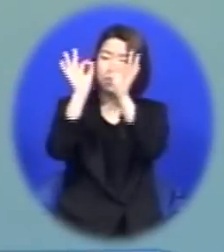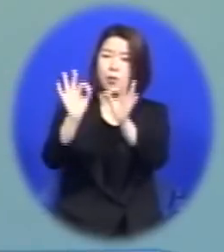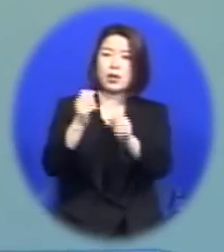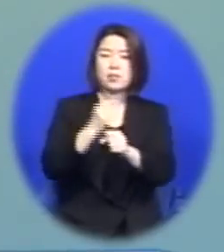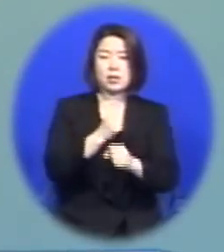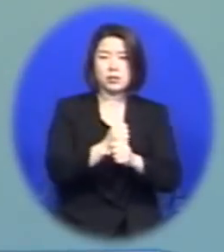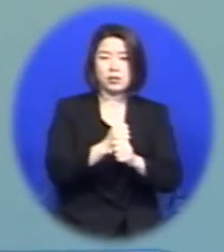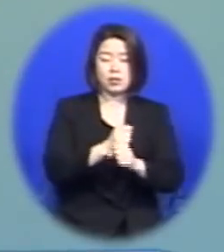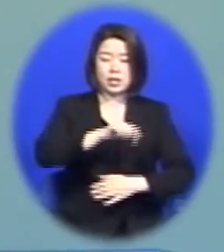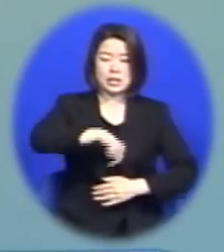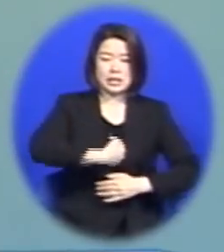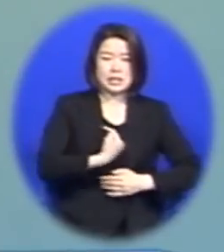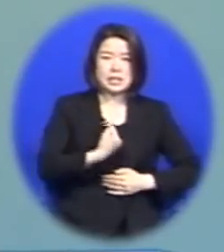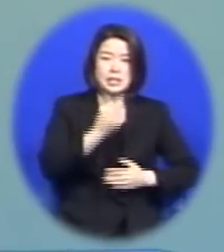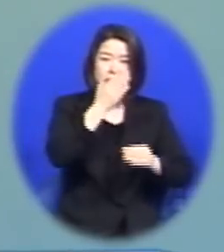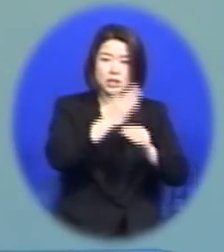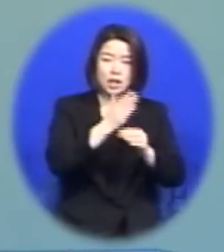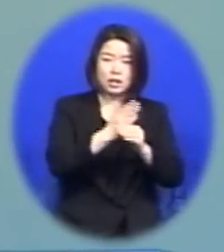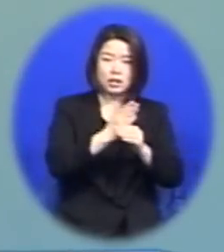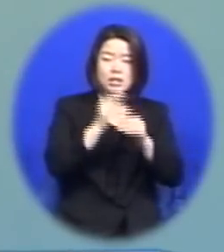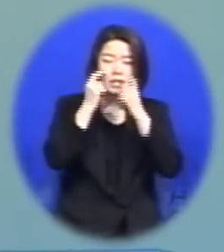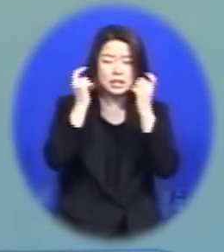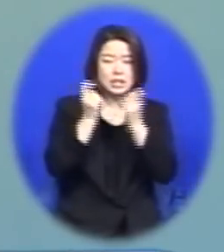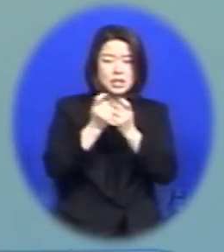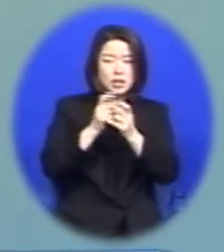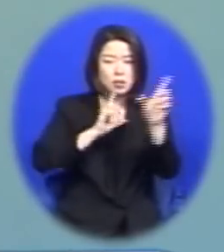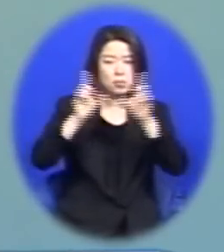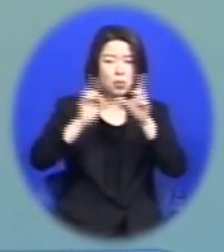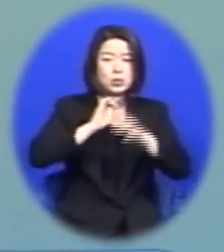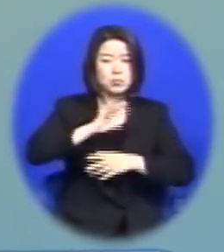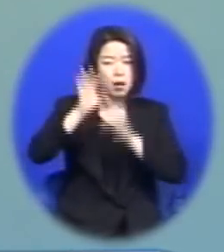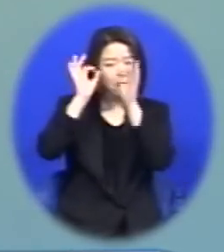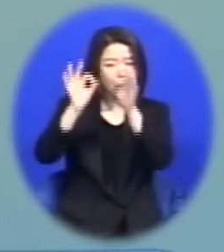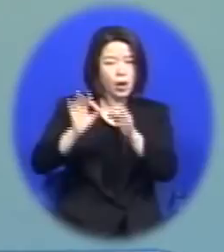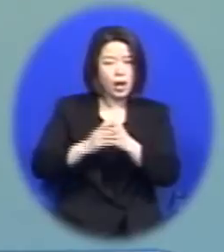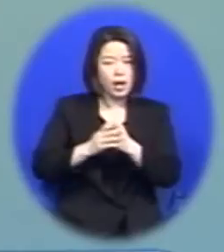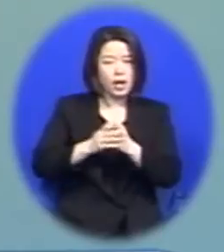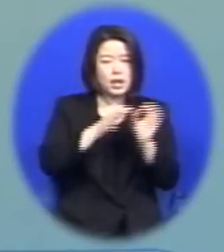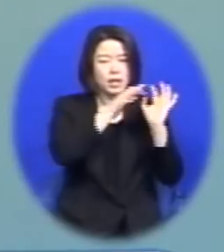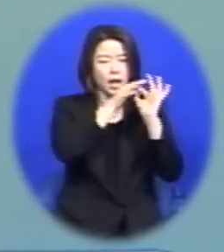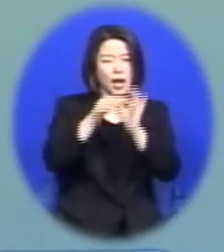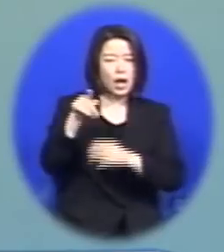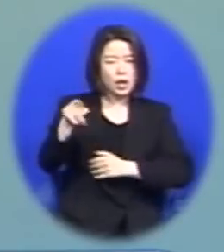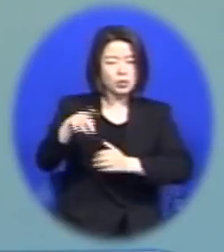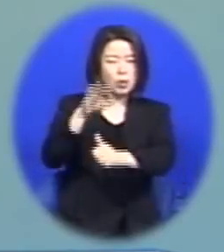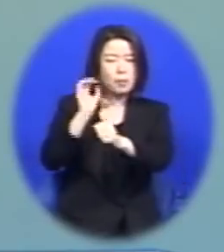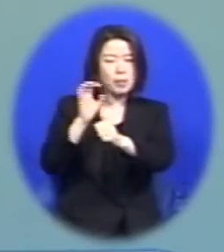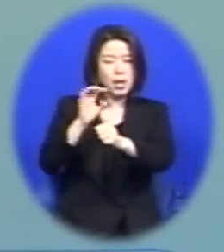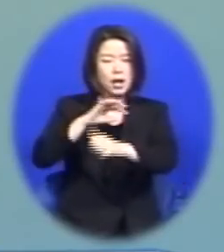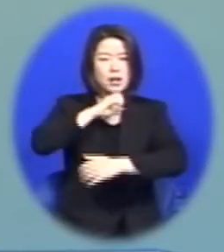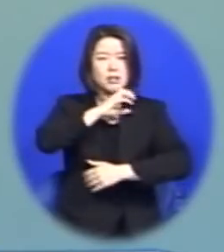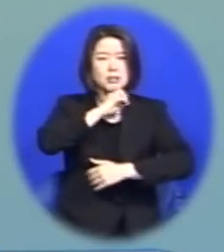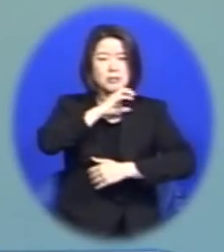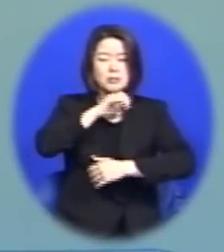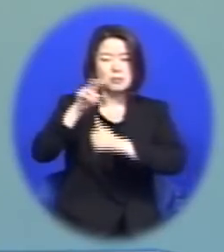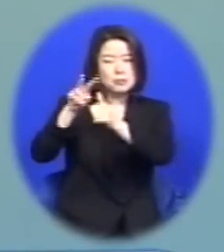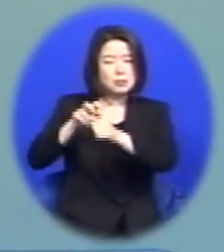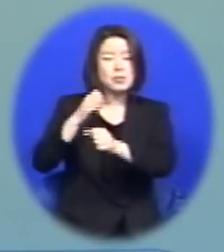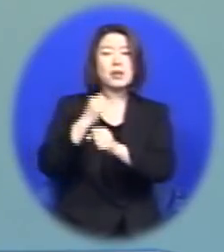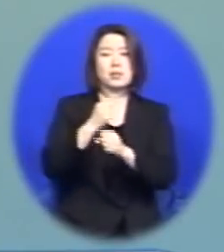적이고 자기 중심적인 모습을 보기 합니다 그리고 끊임없이 그것을 비판하고 원망 하게 만듭니다